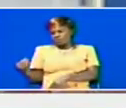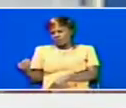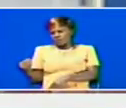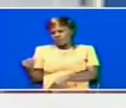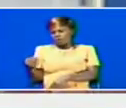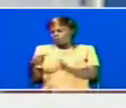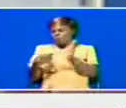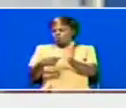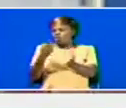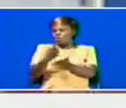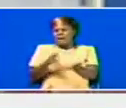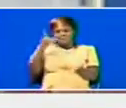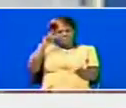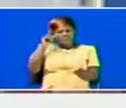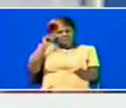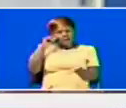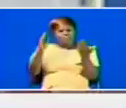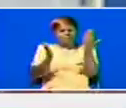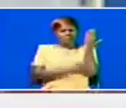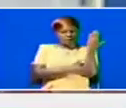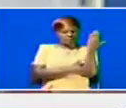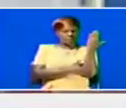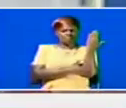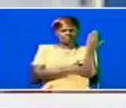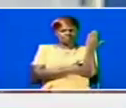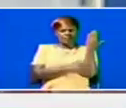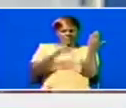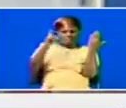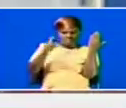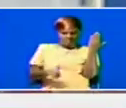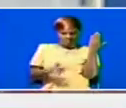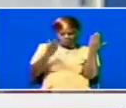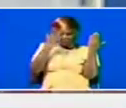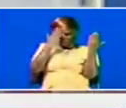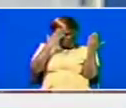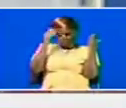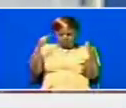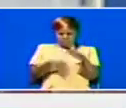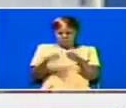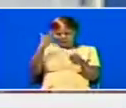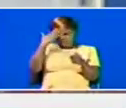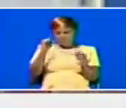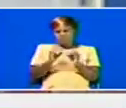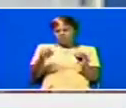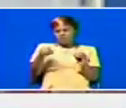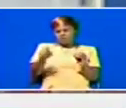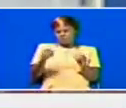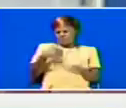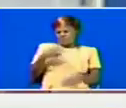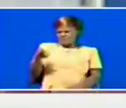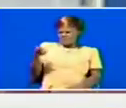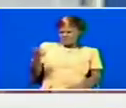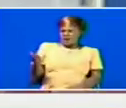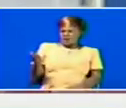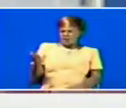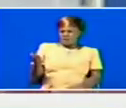picha fulani iweze kuonekana kuwa mbaya. Ni jambo ambalo lazima tulipate kina chake, kwa sababu sidhani kwamba wewe kama una bunduki